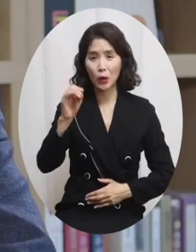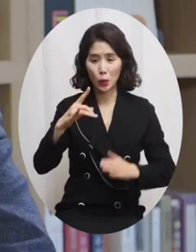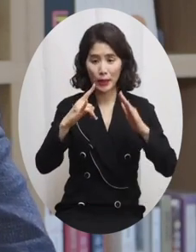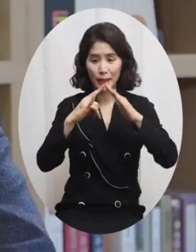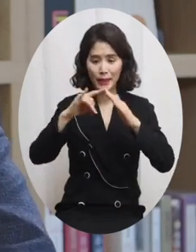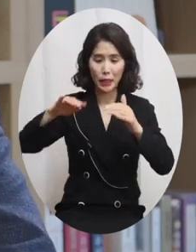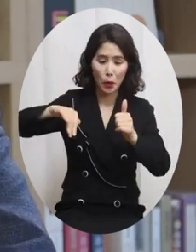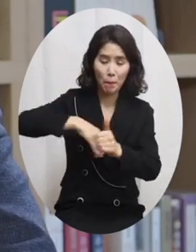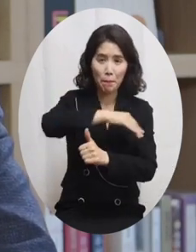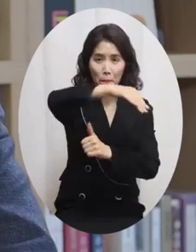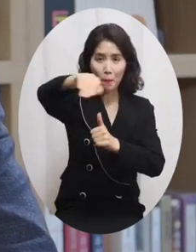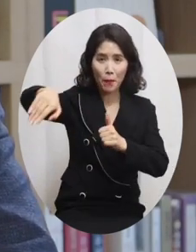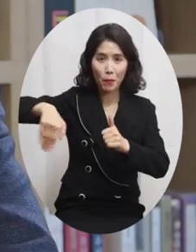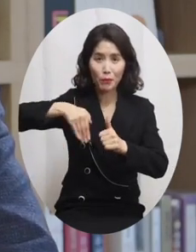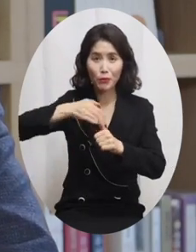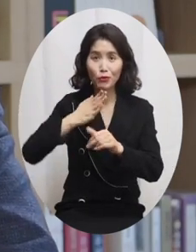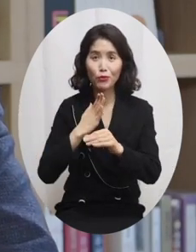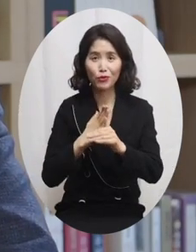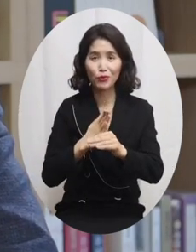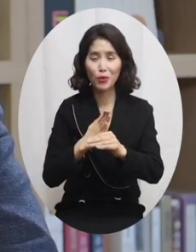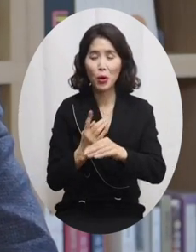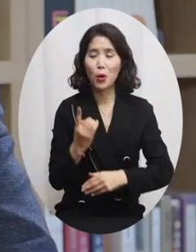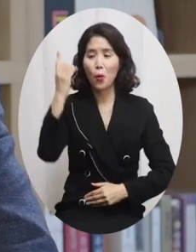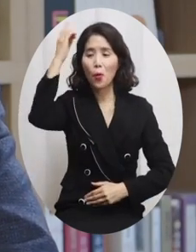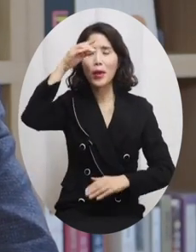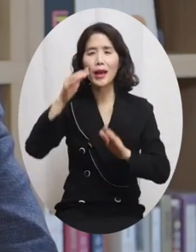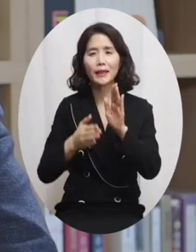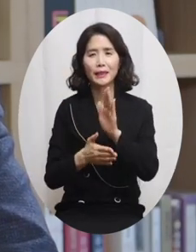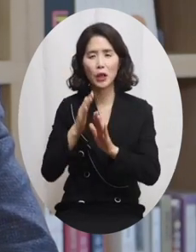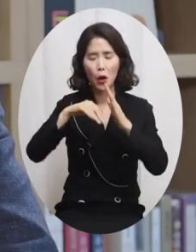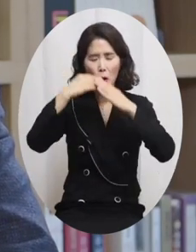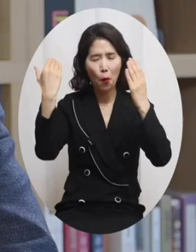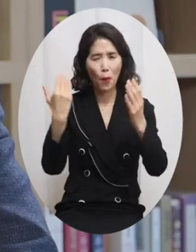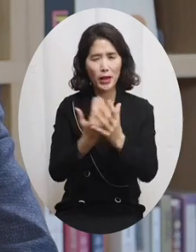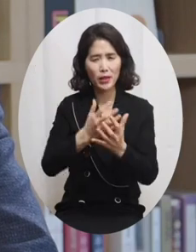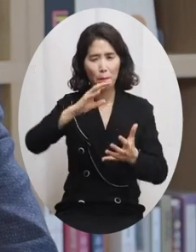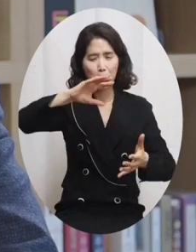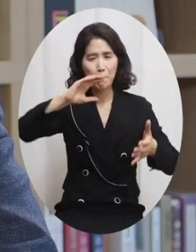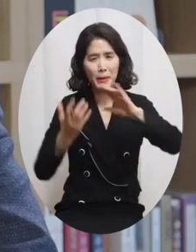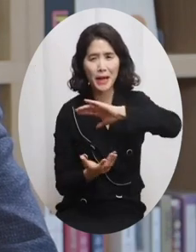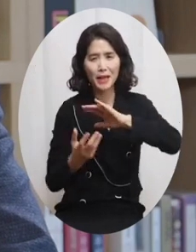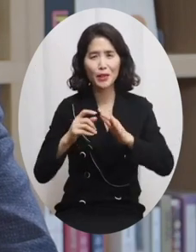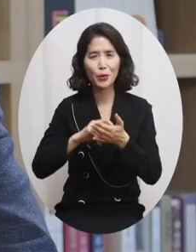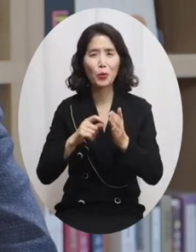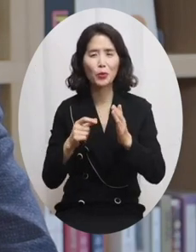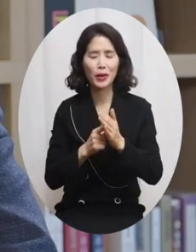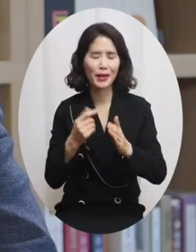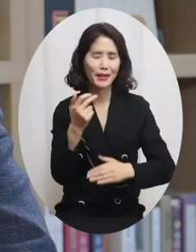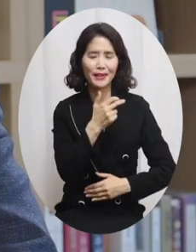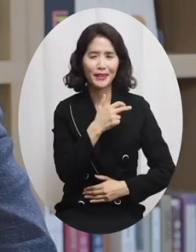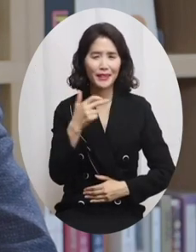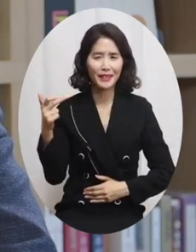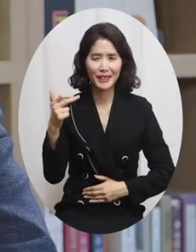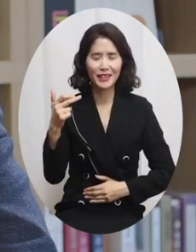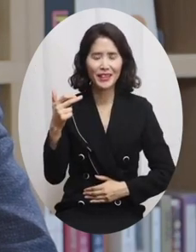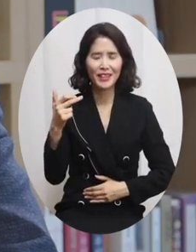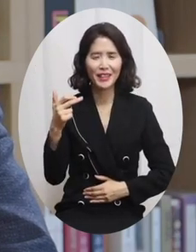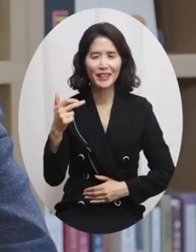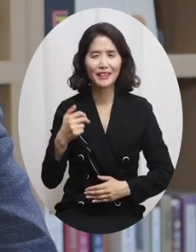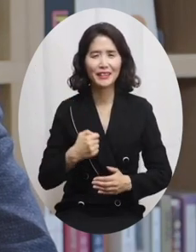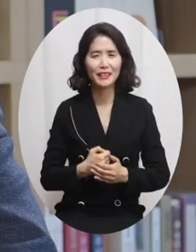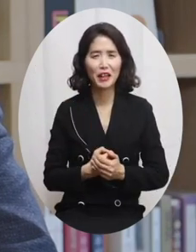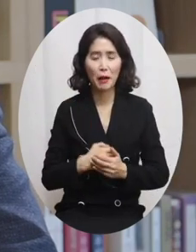중심으로 해서 일어나고 있는데 이것은 사실 고양시를 완전히 바꿔놓을 만큼의 상당히 큰 그 규모의